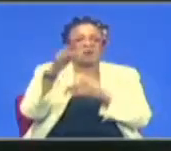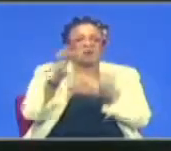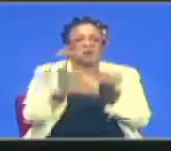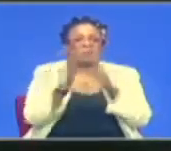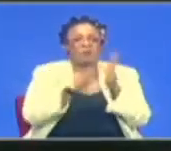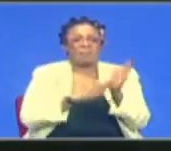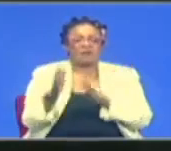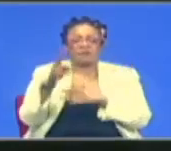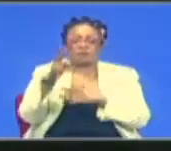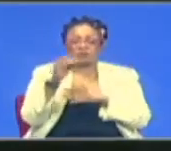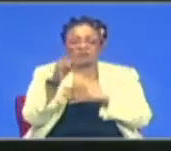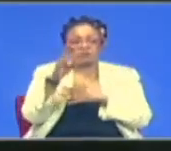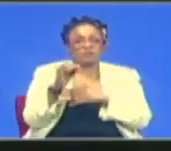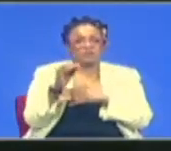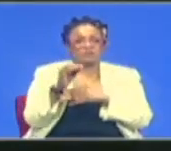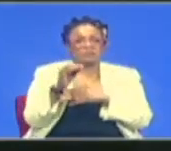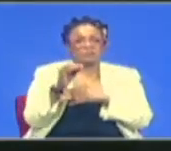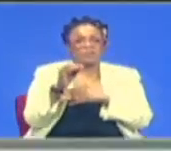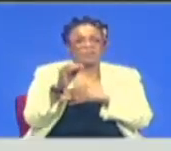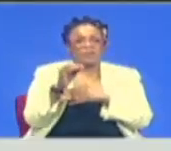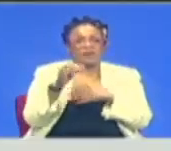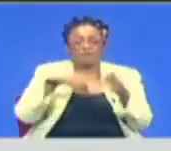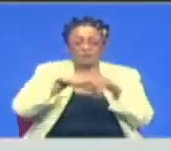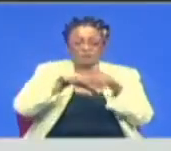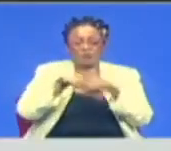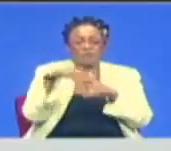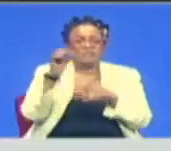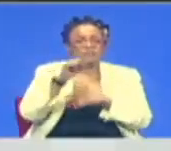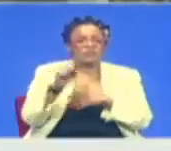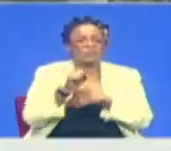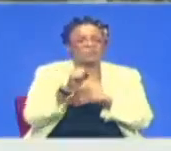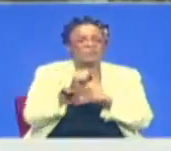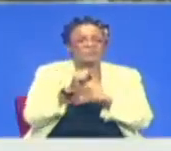the 2020-21 football season.